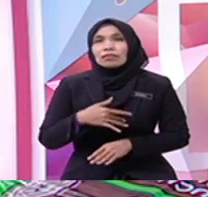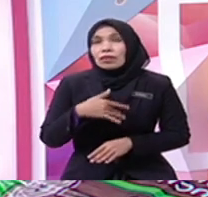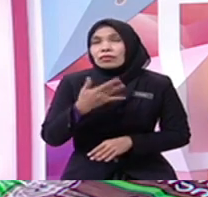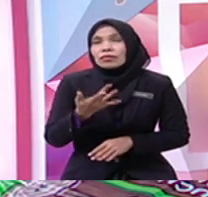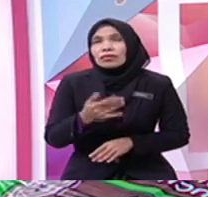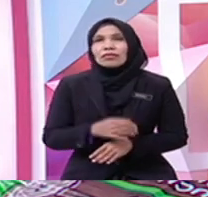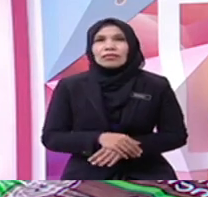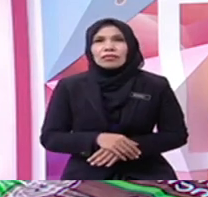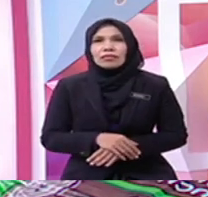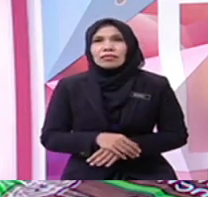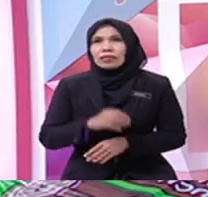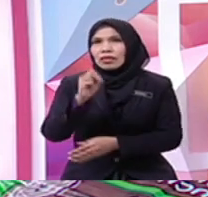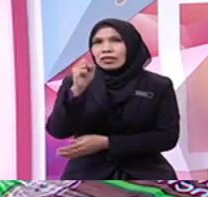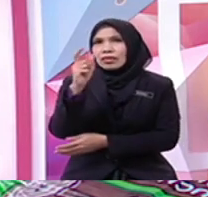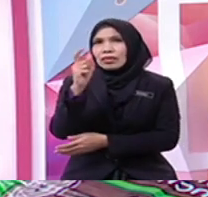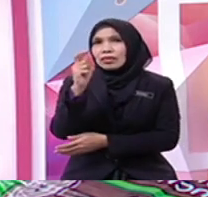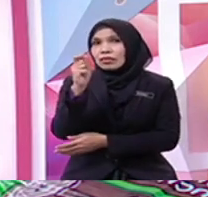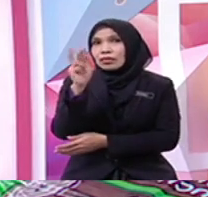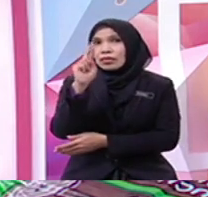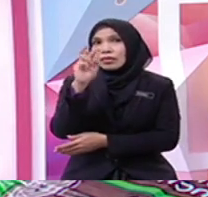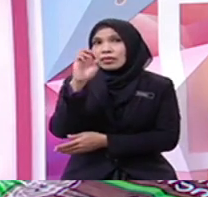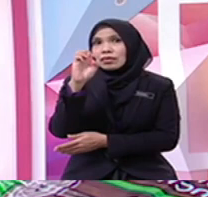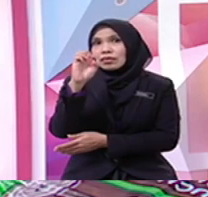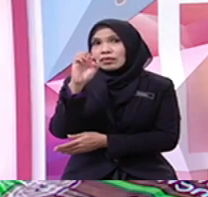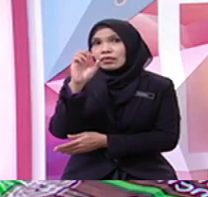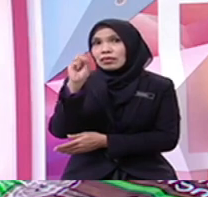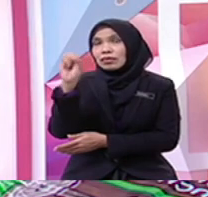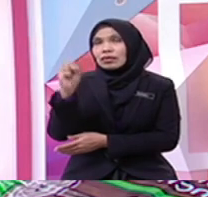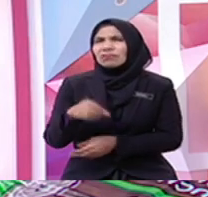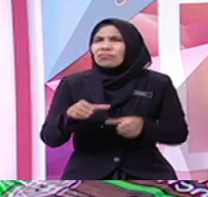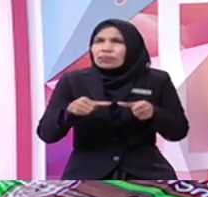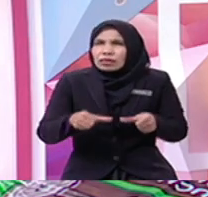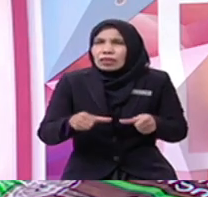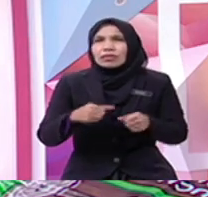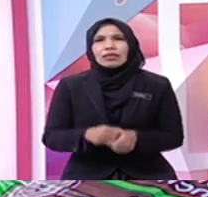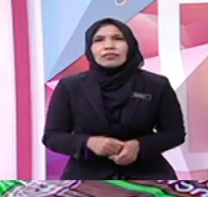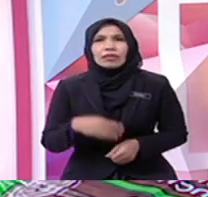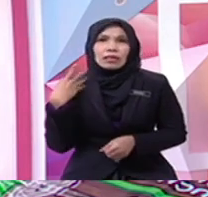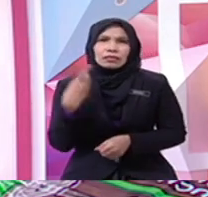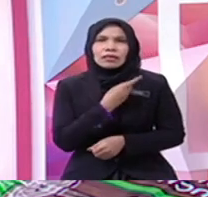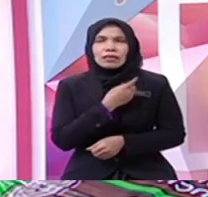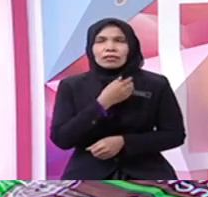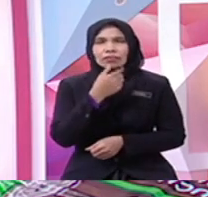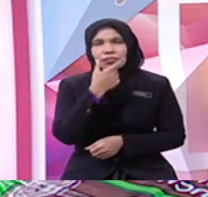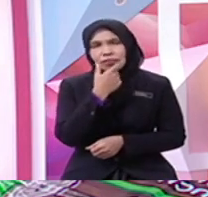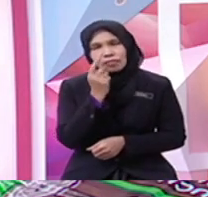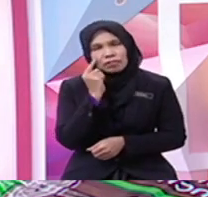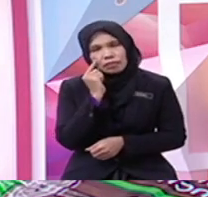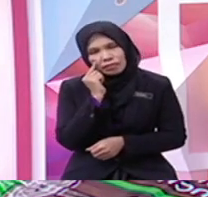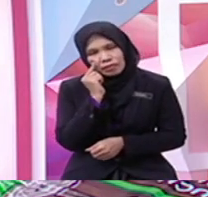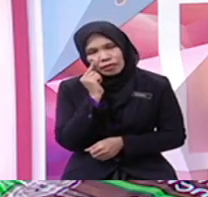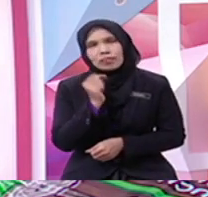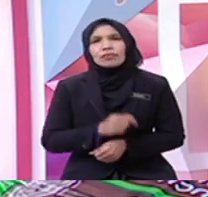kita nah buat kecepat tuh kita daftar cukup indukan sekitar akan rasa mengantuk Suzuki tetap dapat fokus pada fbt